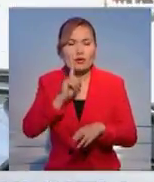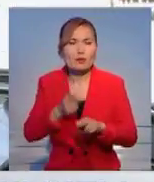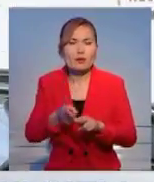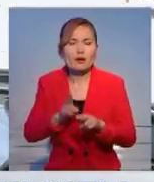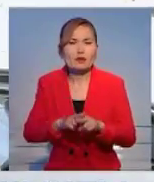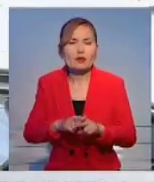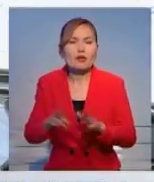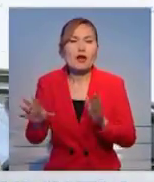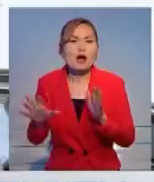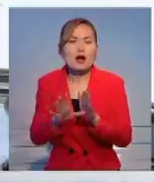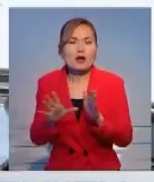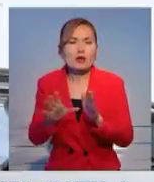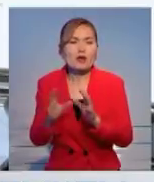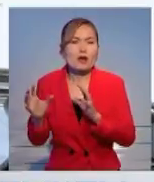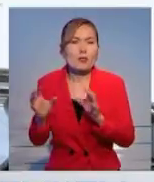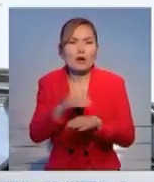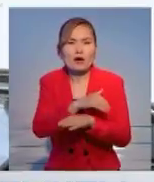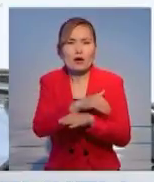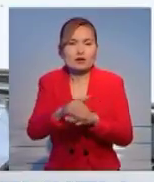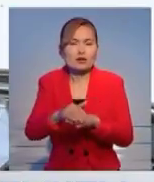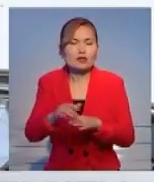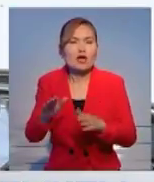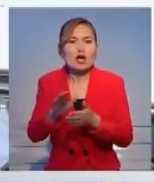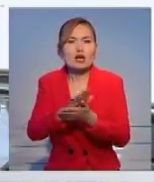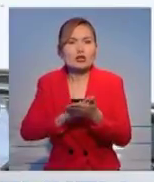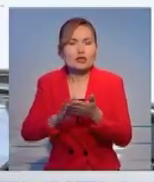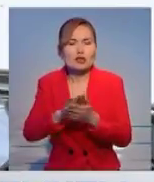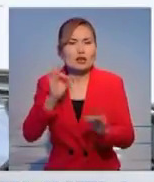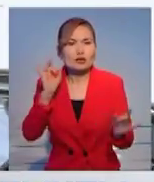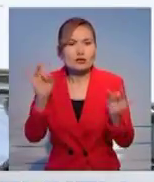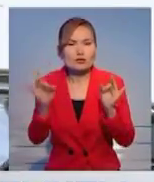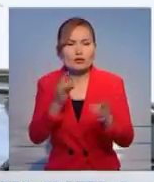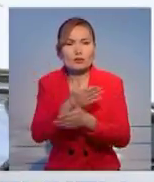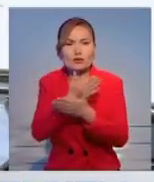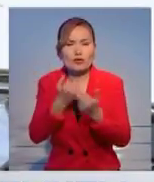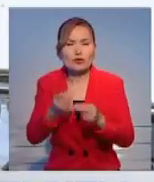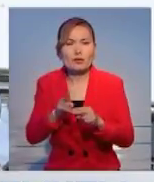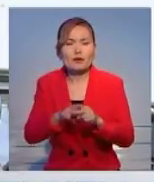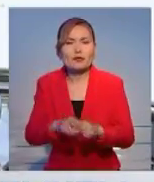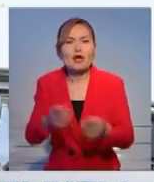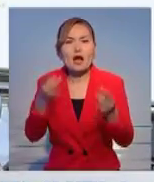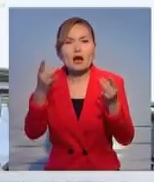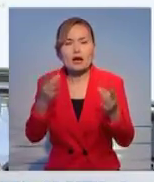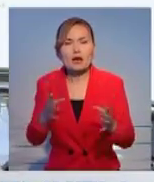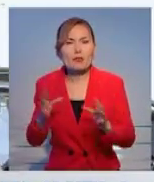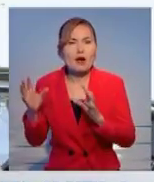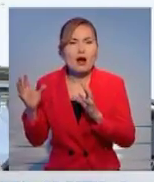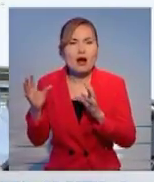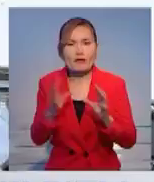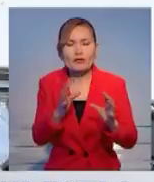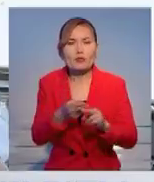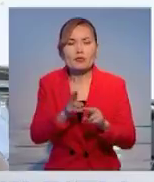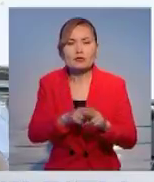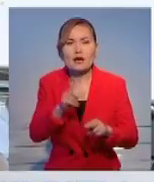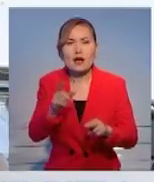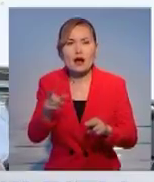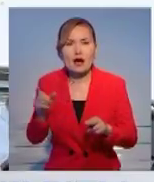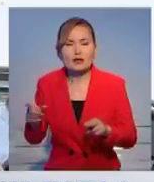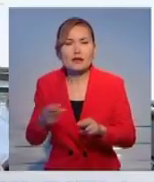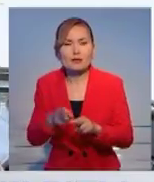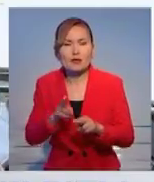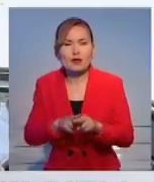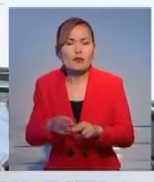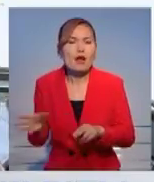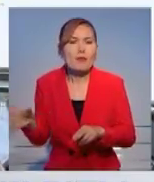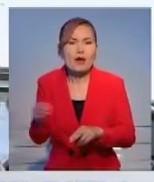көлік қала көшелерінде ешбір шусыз, жеңіл жүйткейді. Тіпті қарапайым автобуста отырған жолаушылар жолдың кейбір